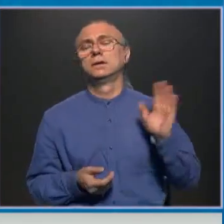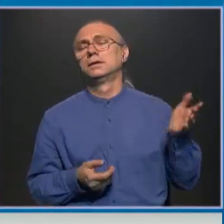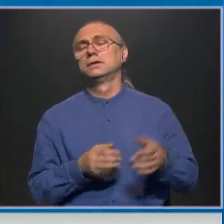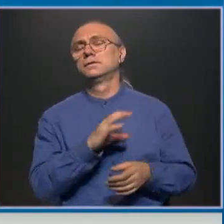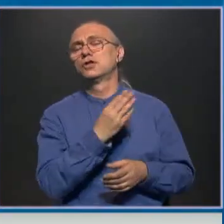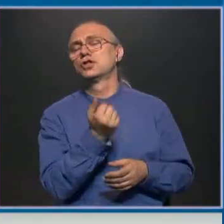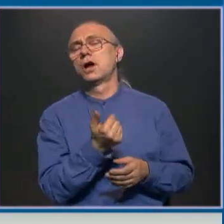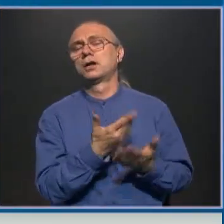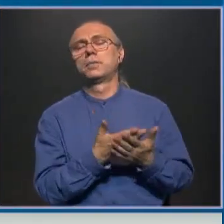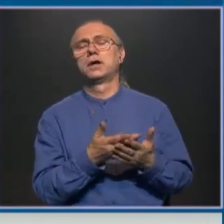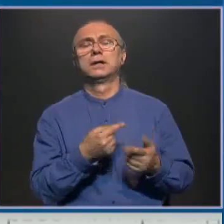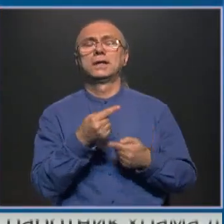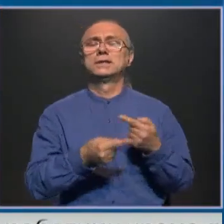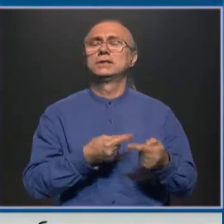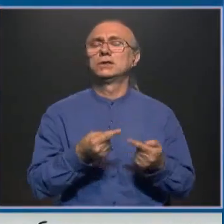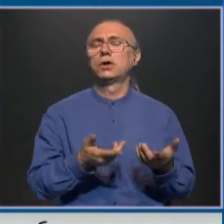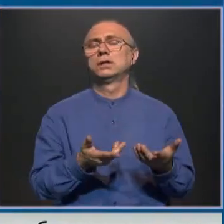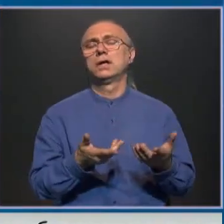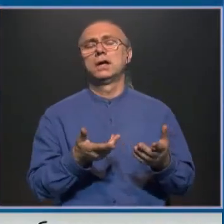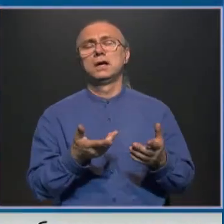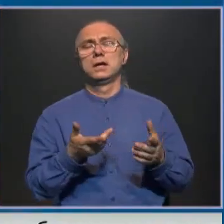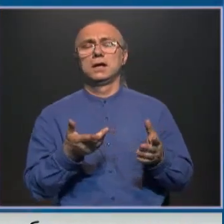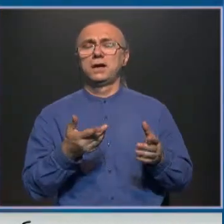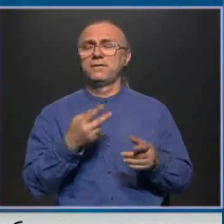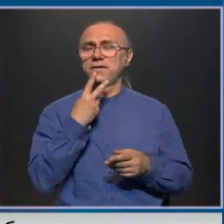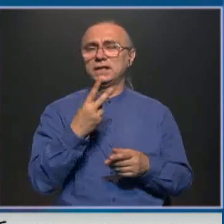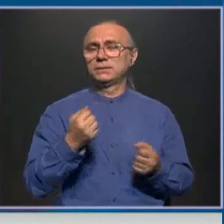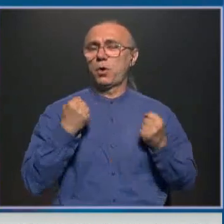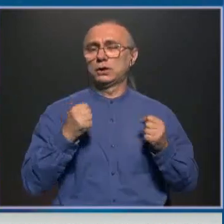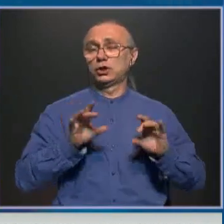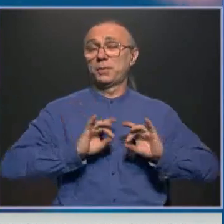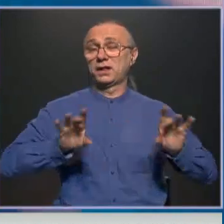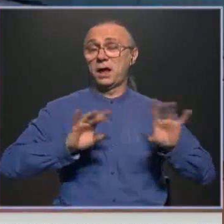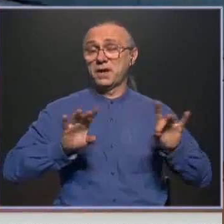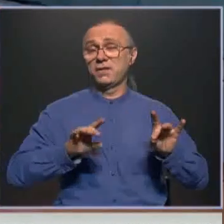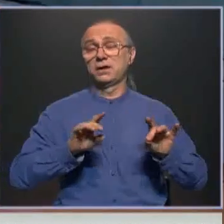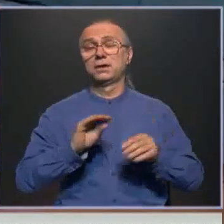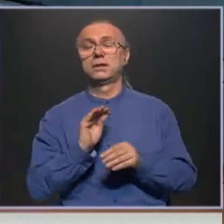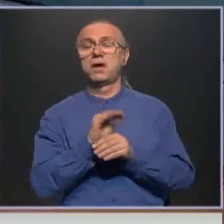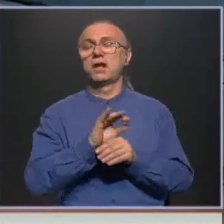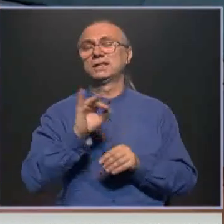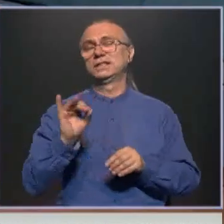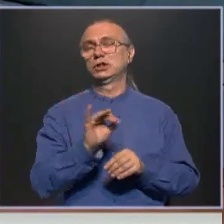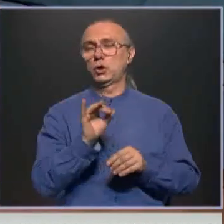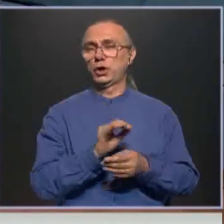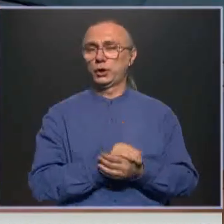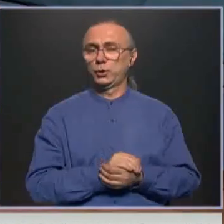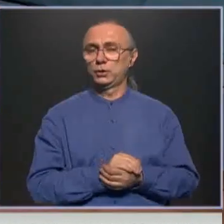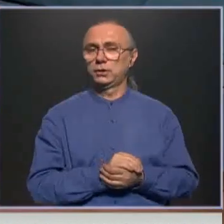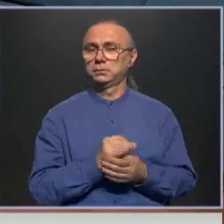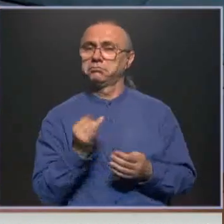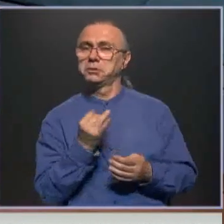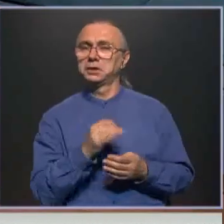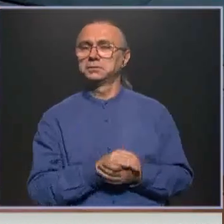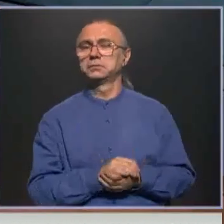спорта, добавляется ей история. Угу. Вот если ты берешь и продаешь просто старую подержанную машину, ну это рухлядь. А если там,